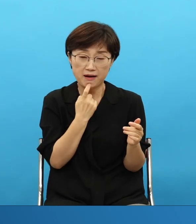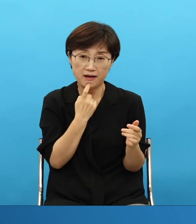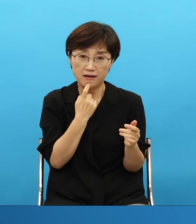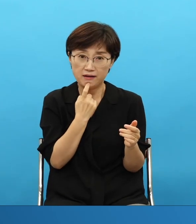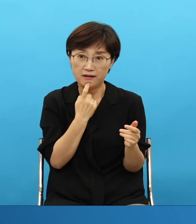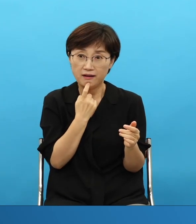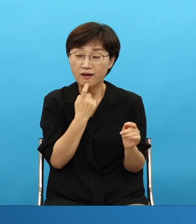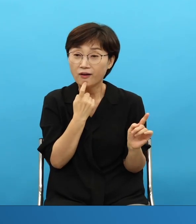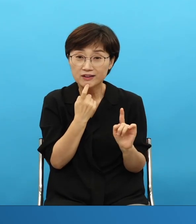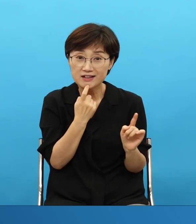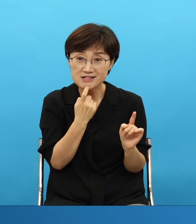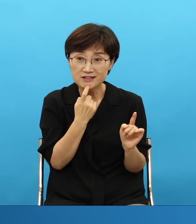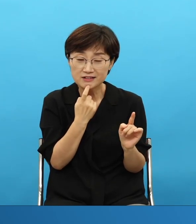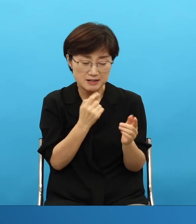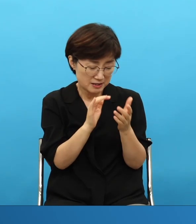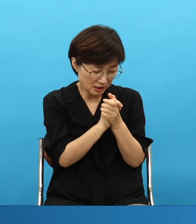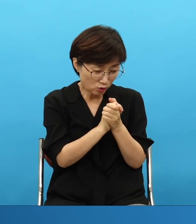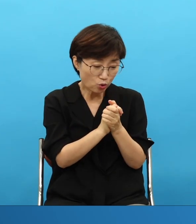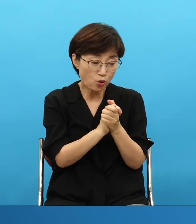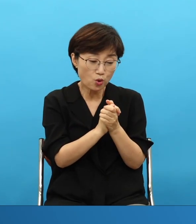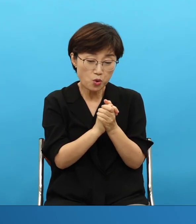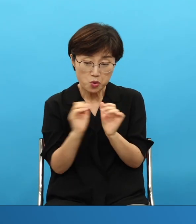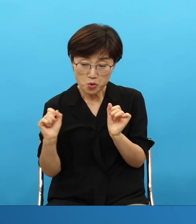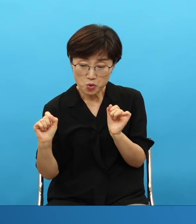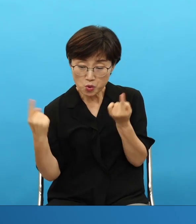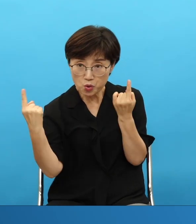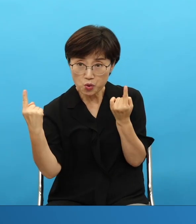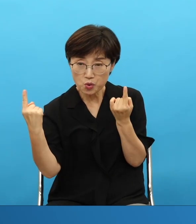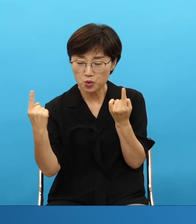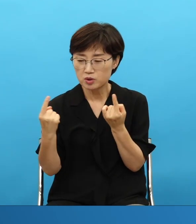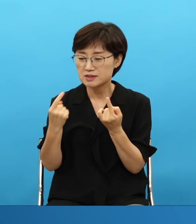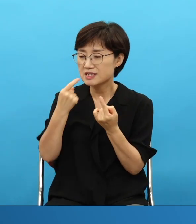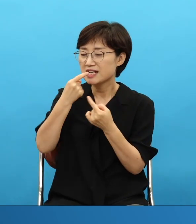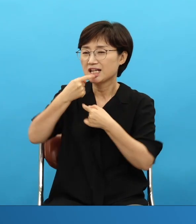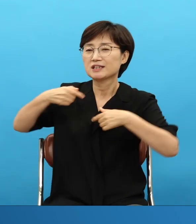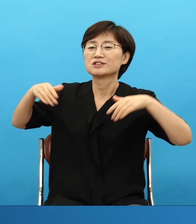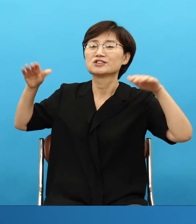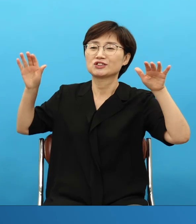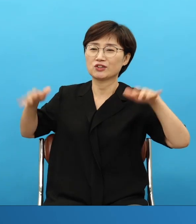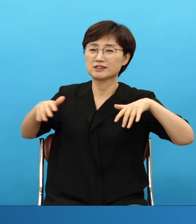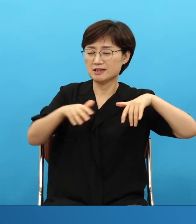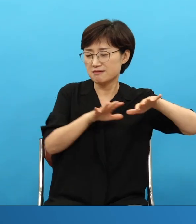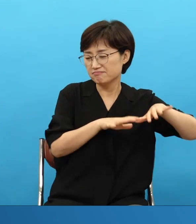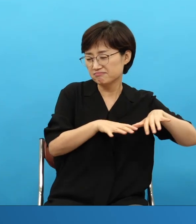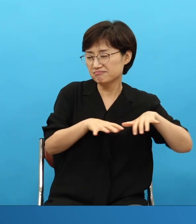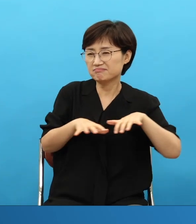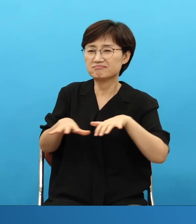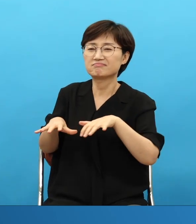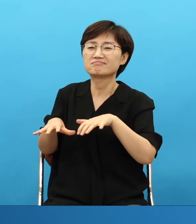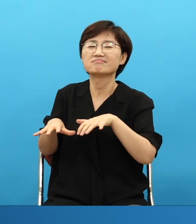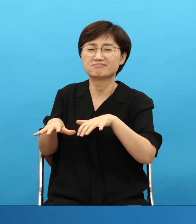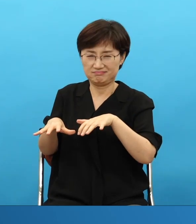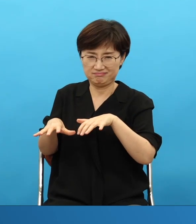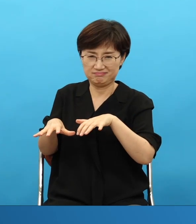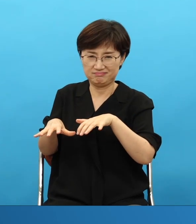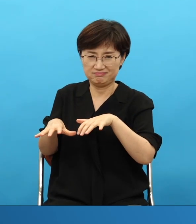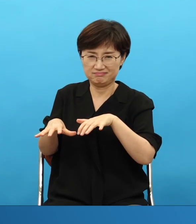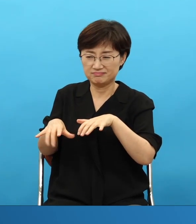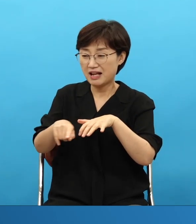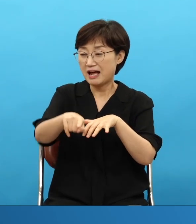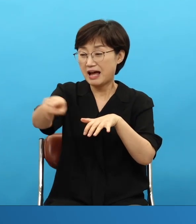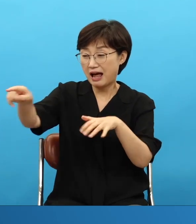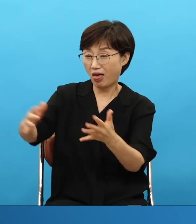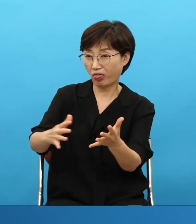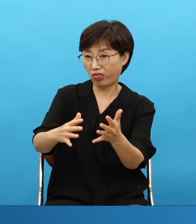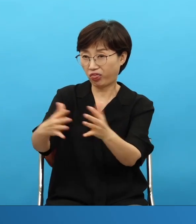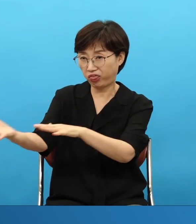happened? 그날 밤에 주의 사자가 그렇습니다. That night, an angel of the Lord. 역사에도 기록되어 있어요. 아수르 군사 18만